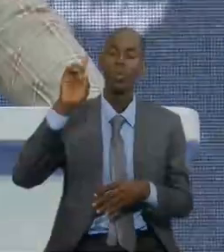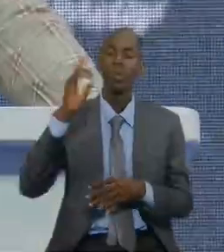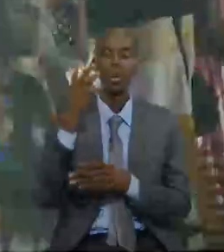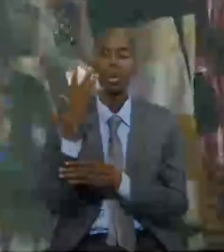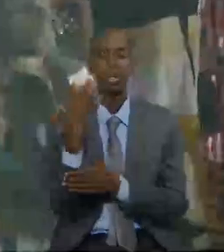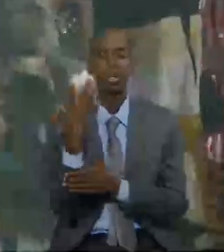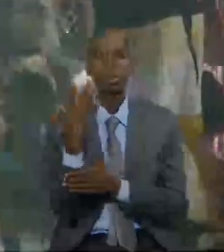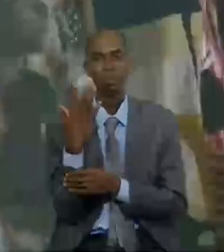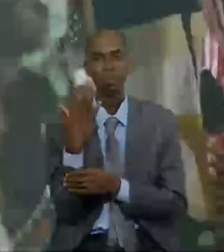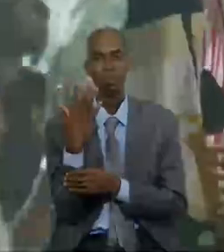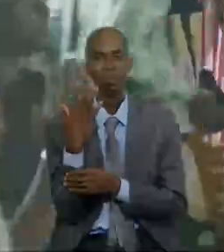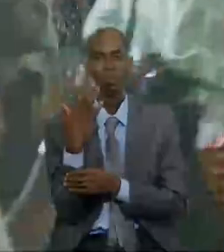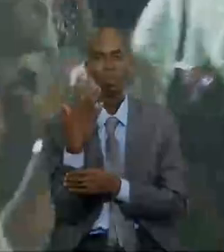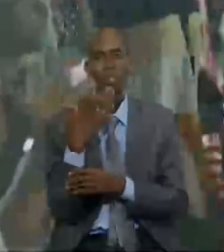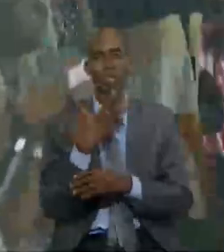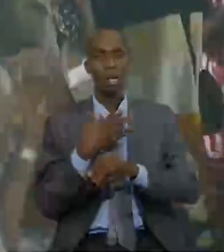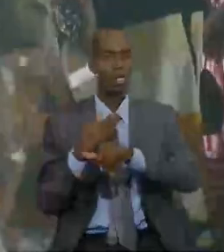guérison